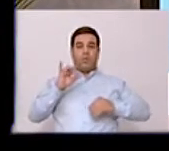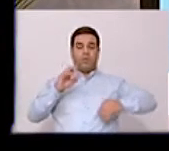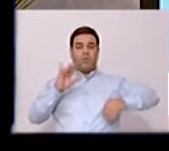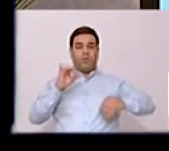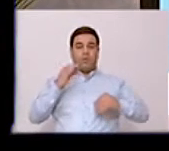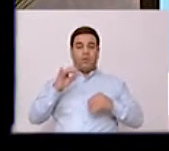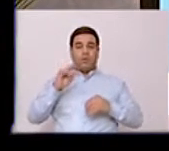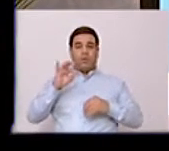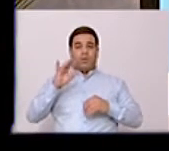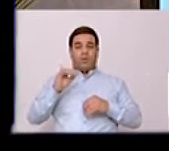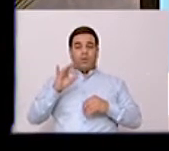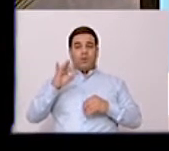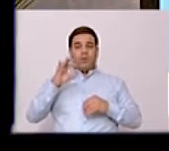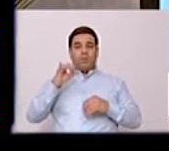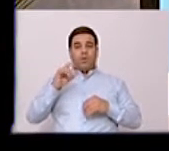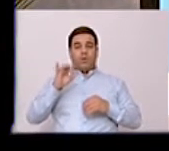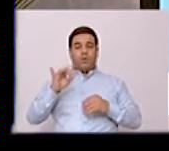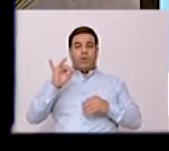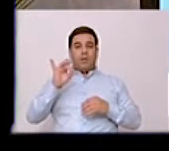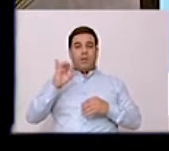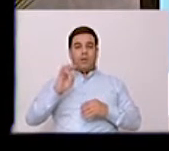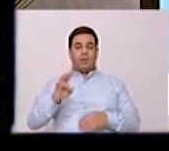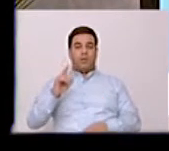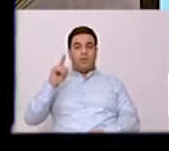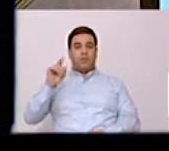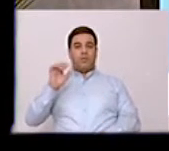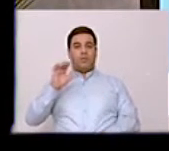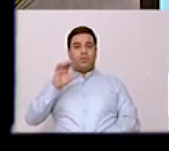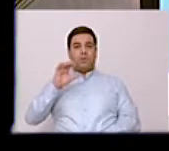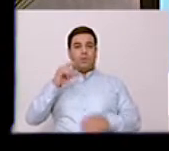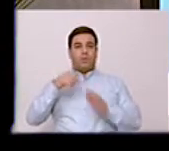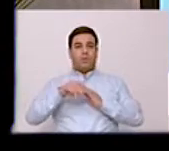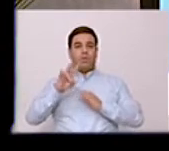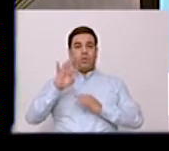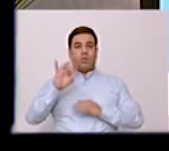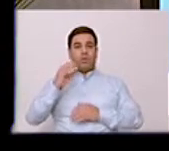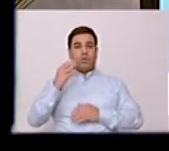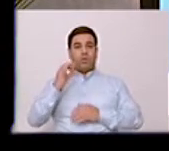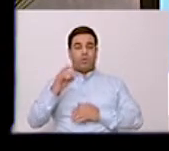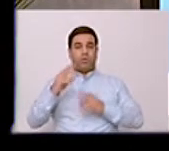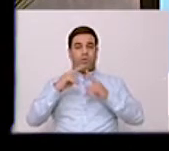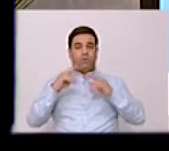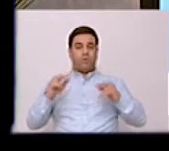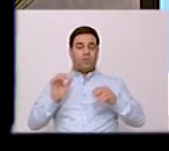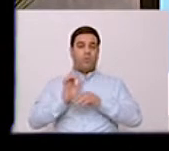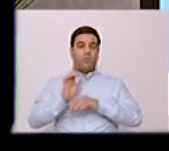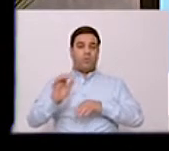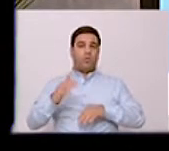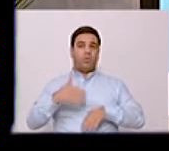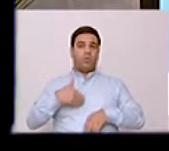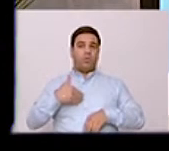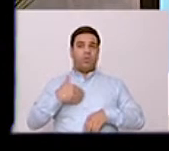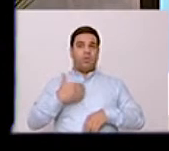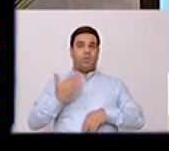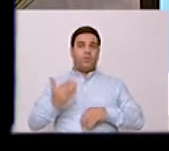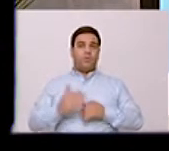dramasida Rahimbey xonni Eronga, ya'ni aynan Nodirshoh huzuriga yubormoqchi ekanligini aytadi.